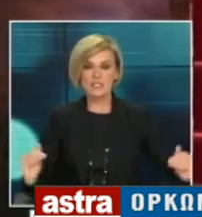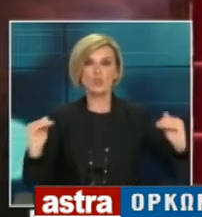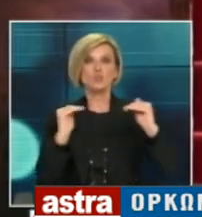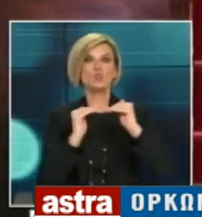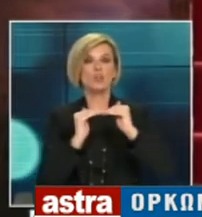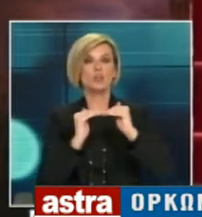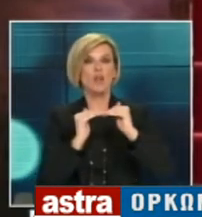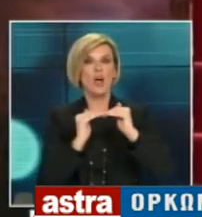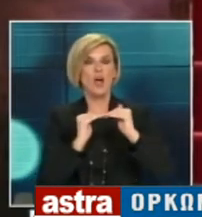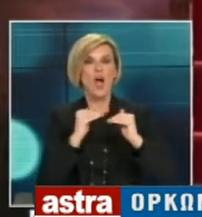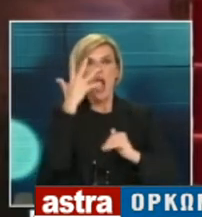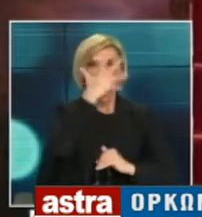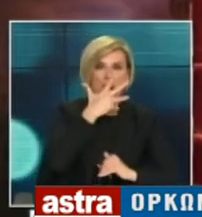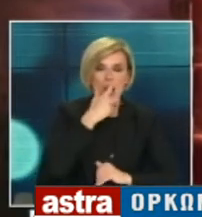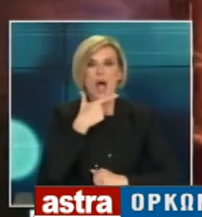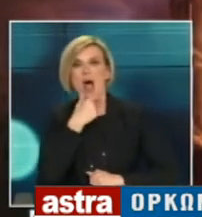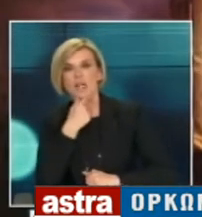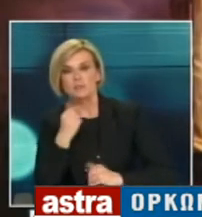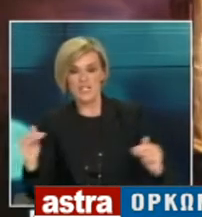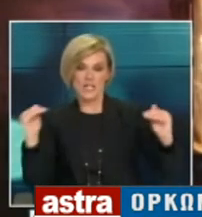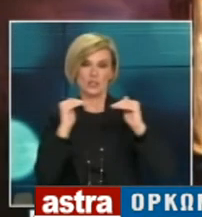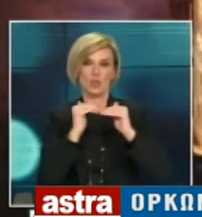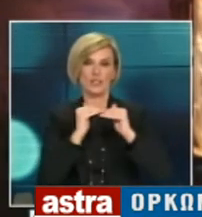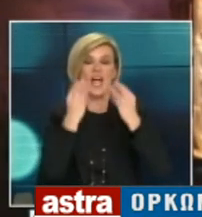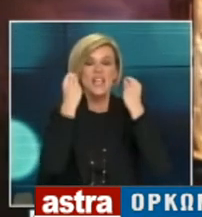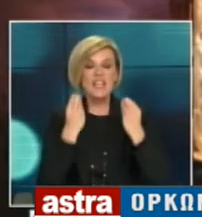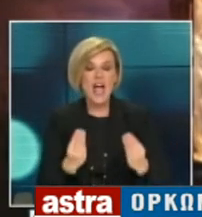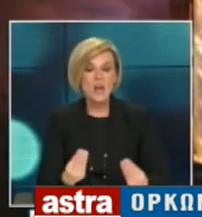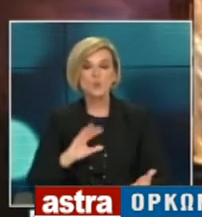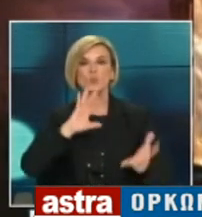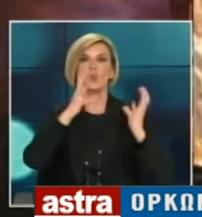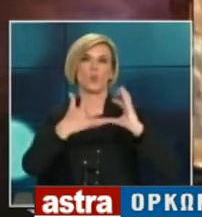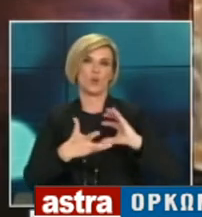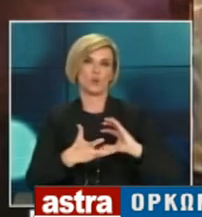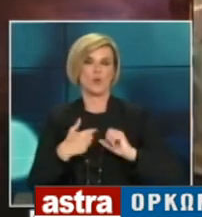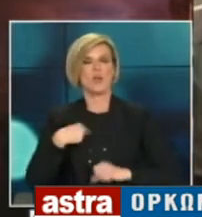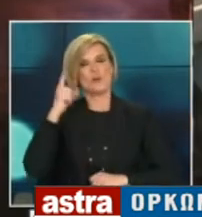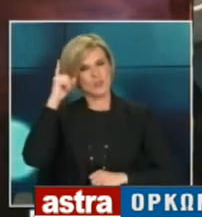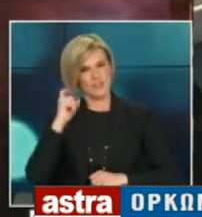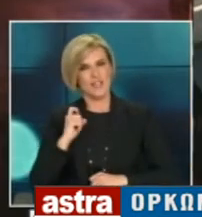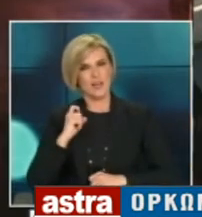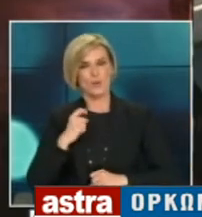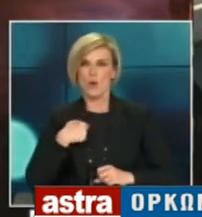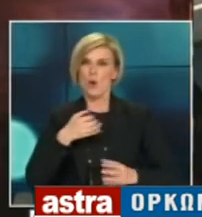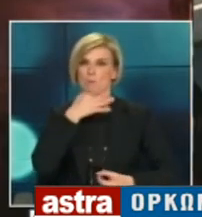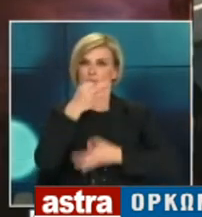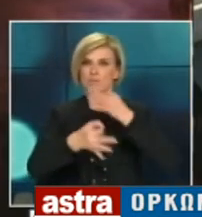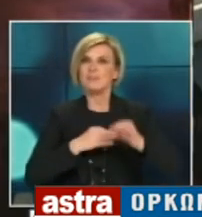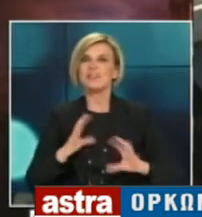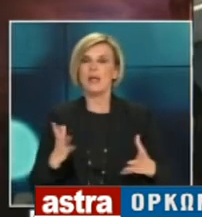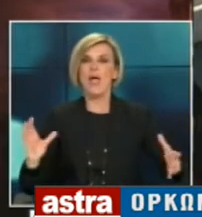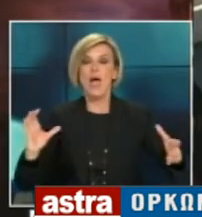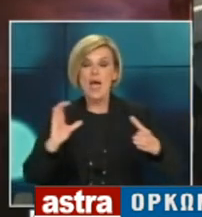την ηγέτιδα δύναμη του καλού στον κόσμο. Ξέρω ότι σας μιλώ για ένωση και